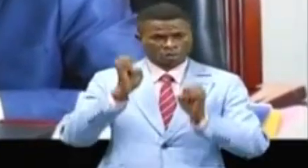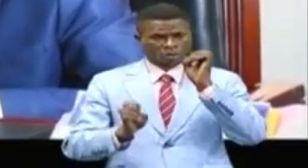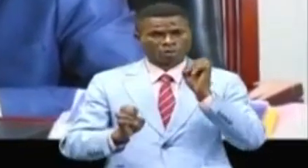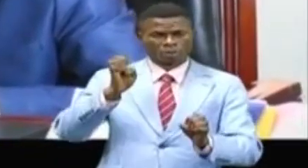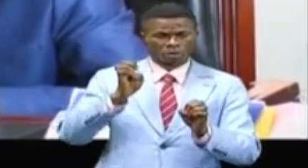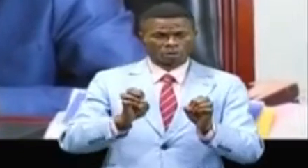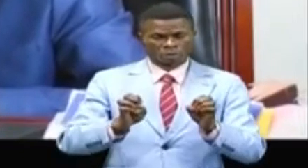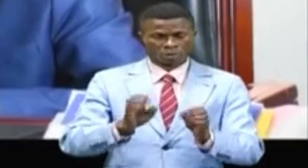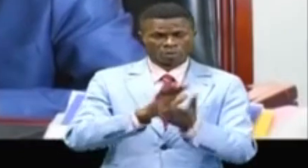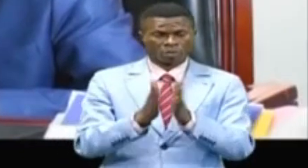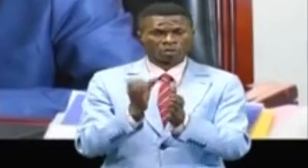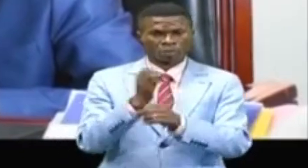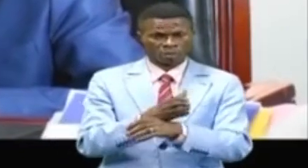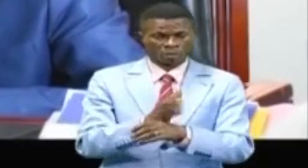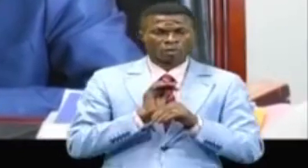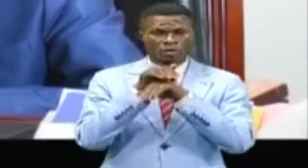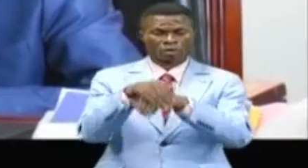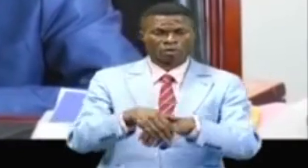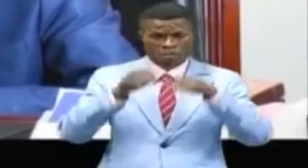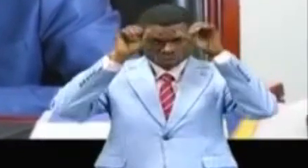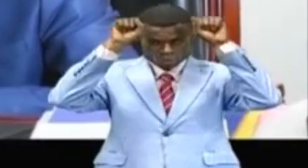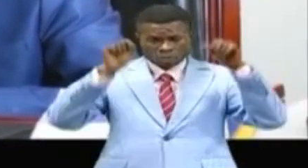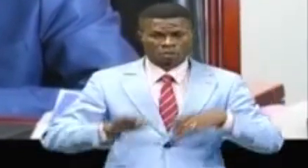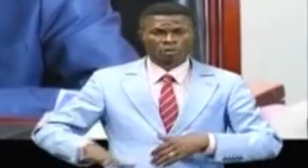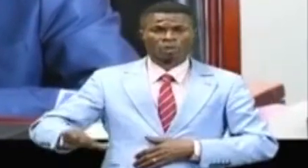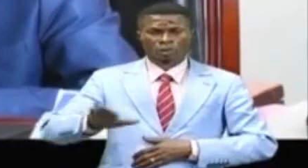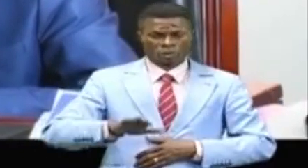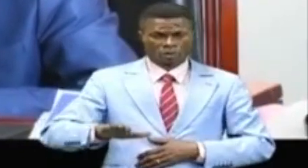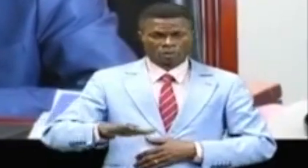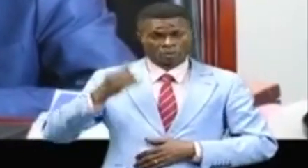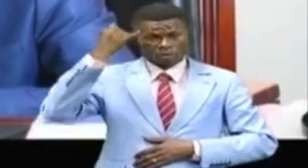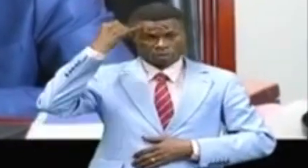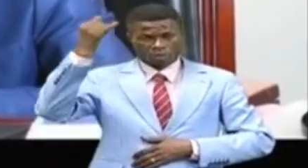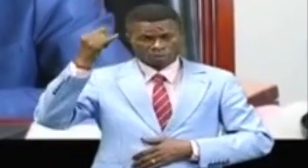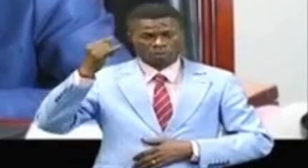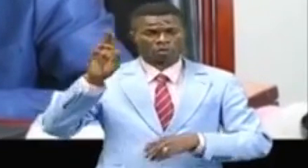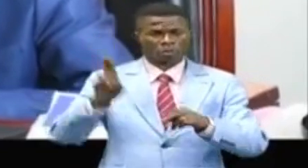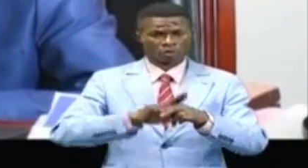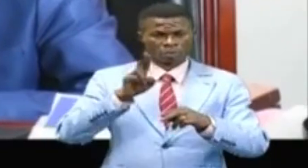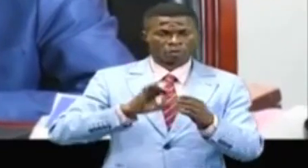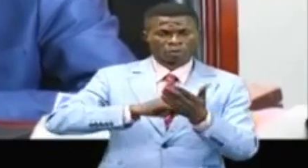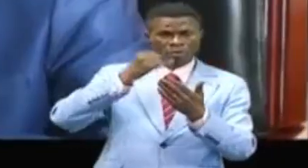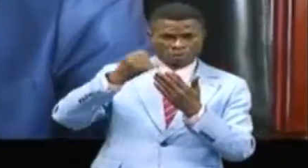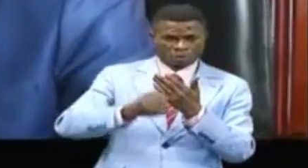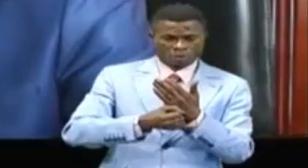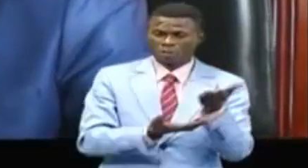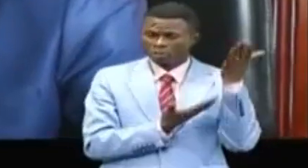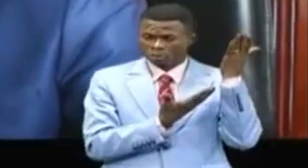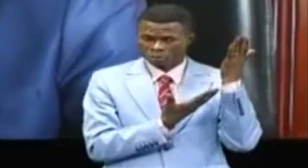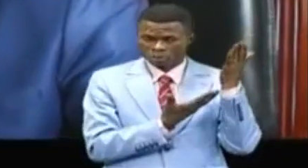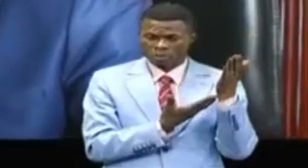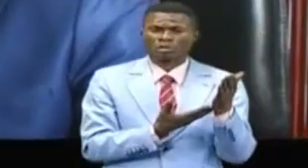la matérialisation des engagements du président de la République dans le cadre de l'exécution de ces projets ambitieux de la chaîne